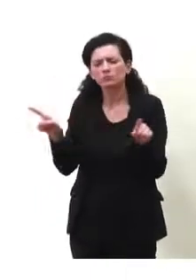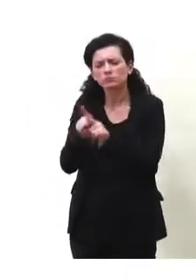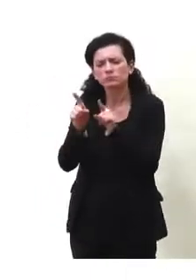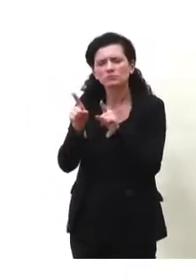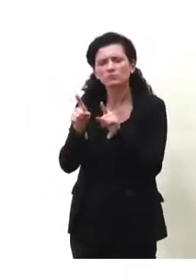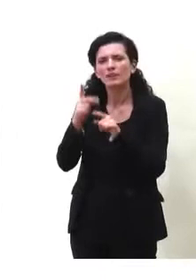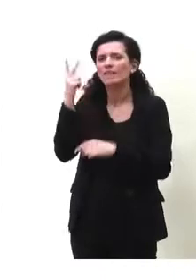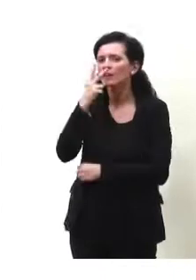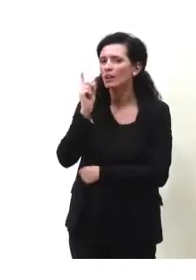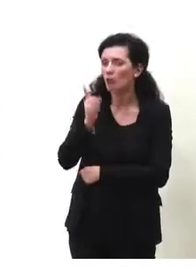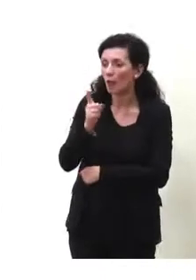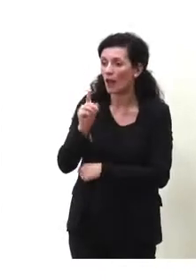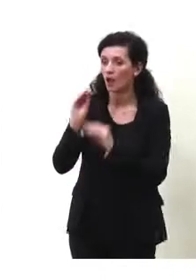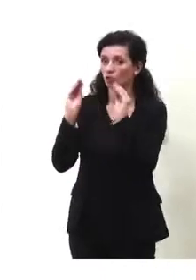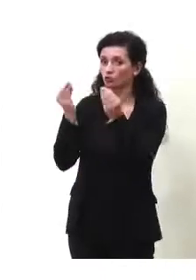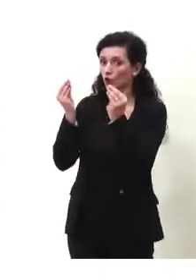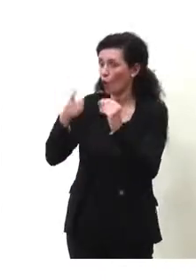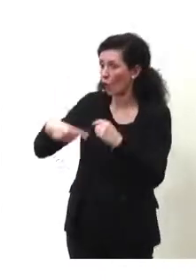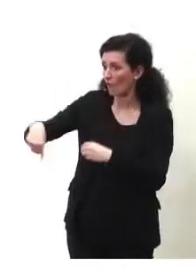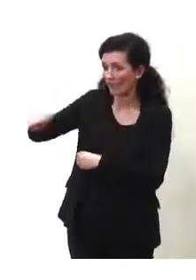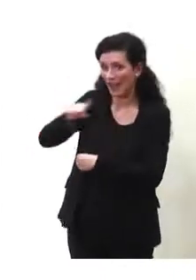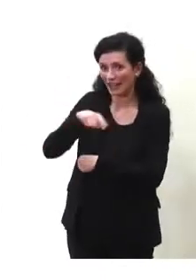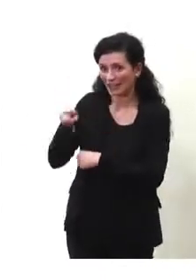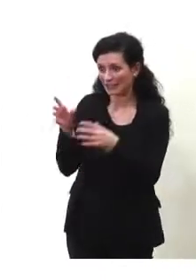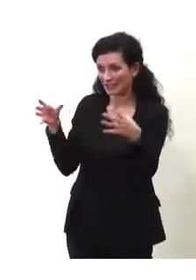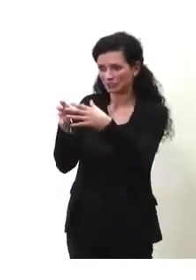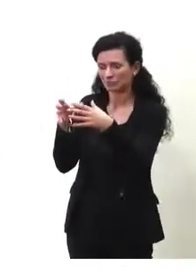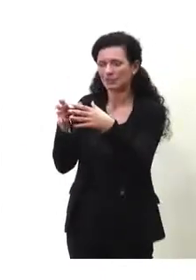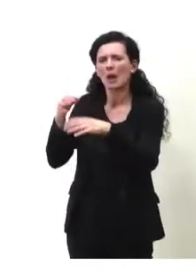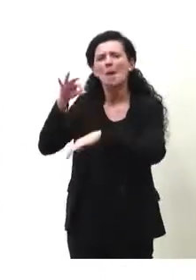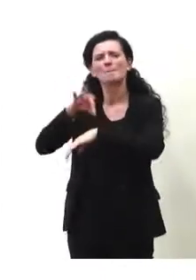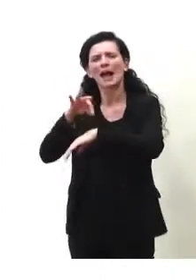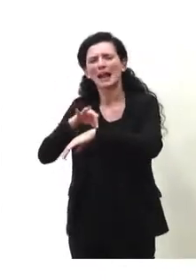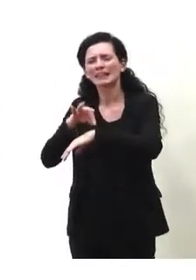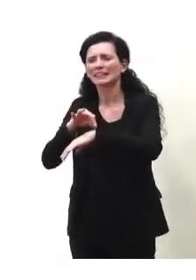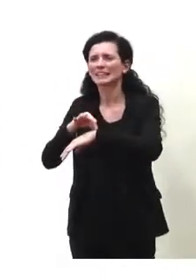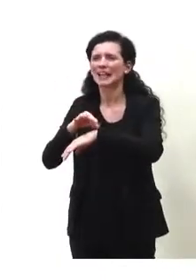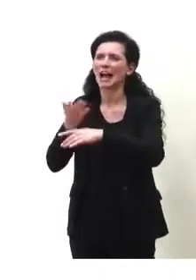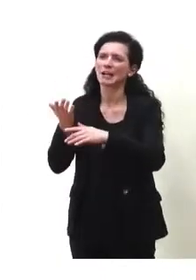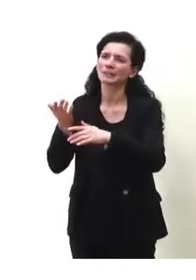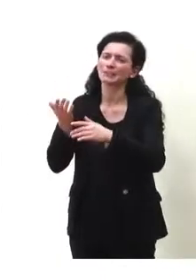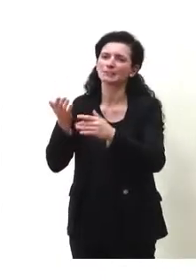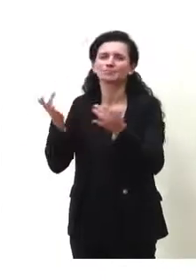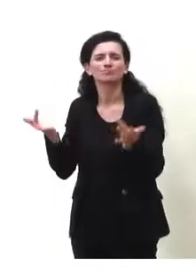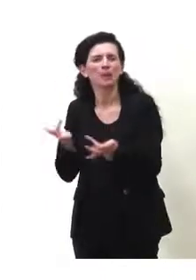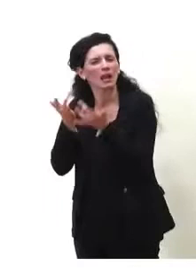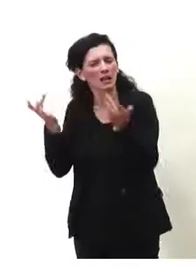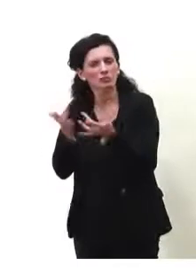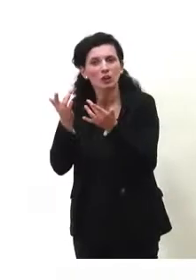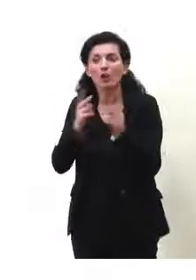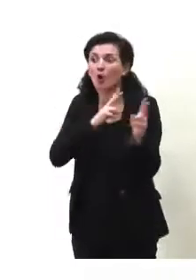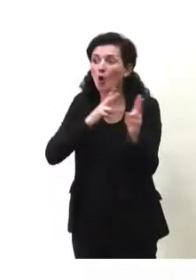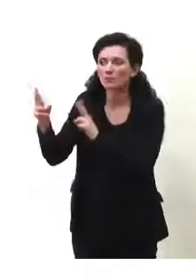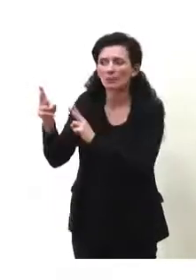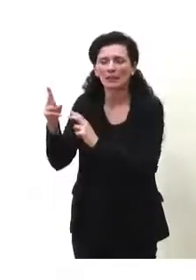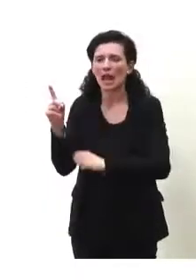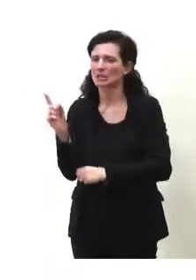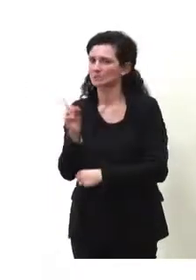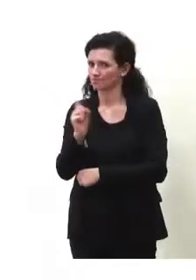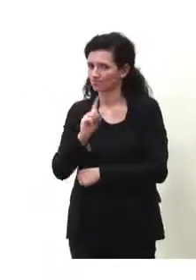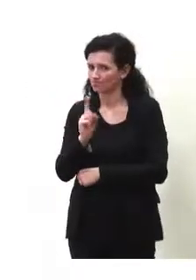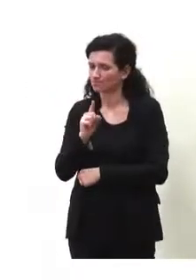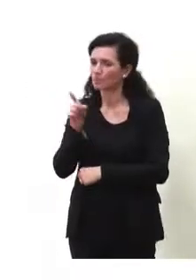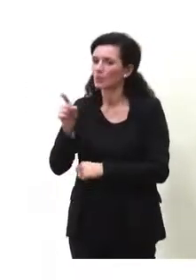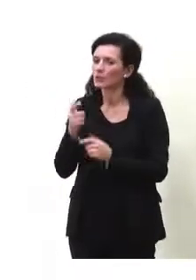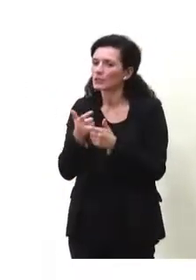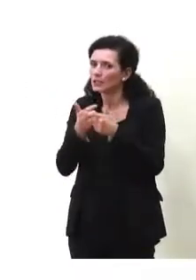sviluppando sintomi, sviluppano quasi sempre una malattia molto blanda, quasi mai, raramente richiede ospedalizzazione, quindi il tasso di